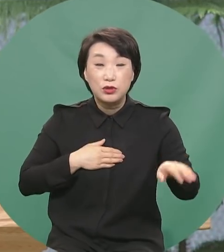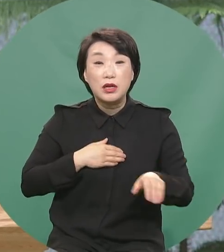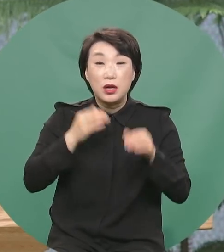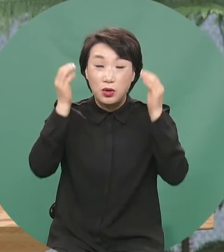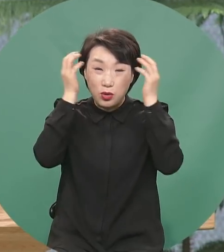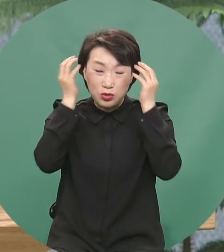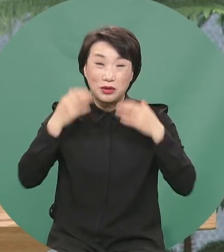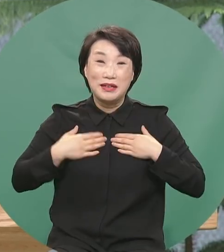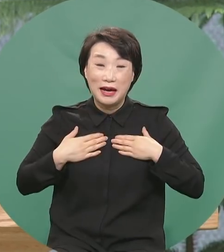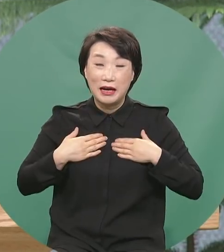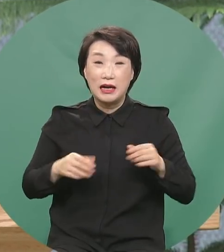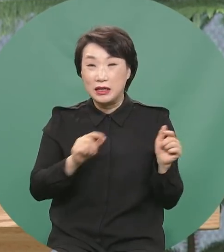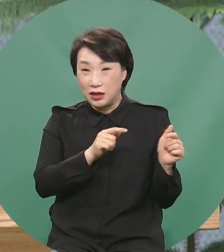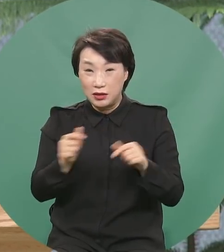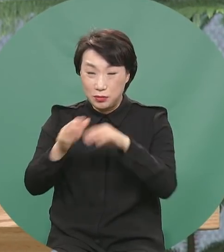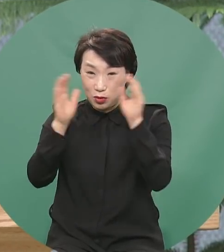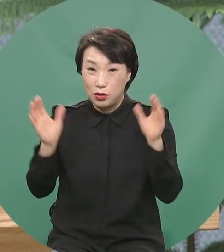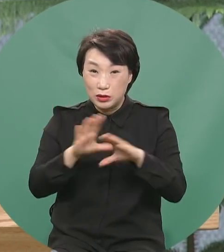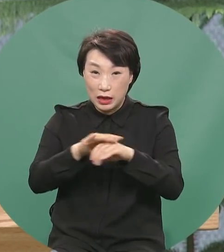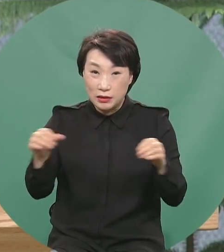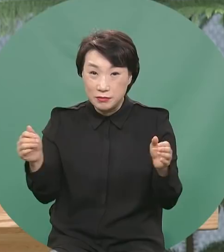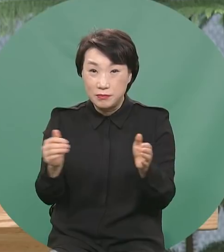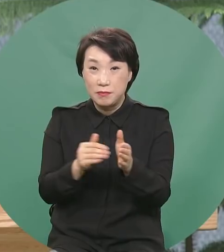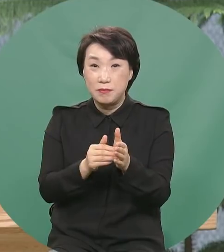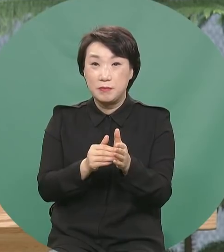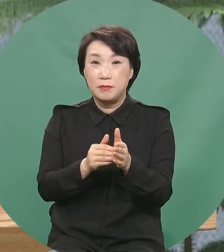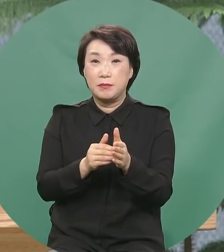고통과 약한 것을 해결하여